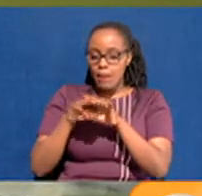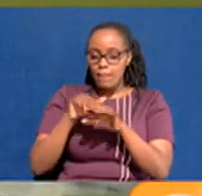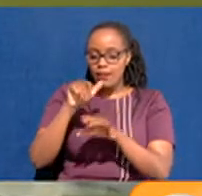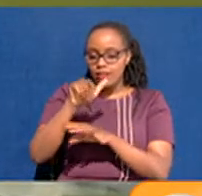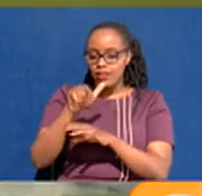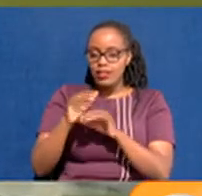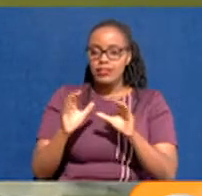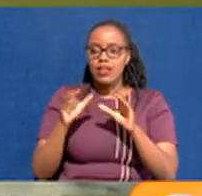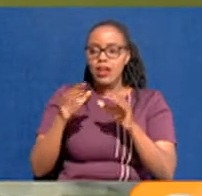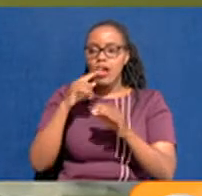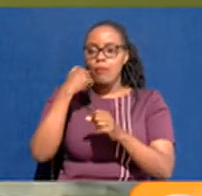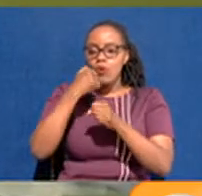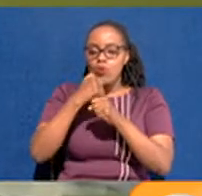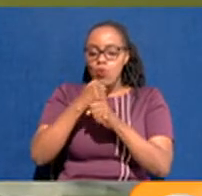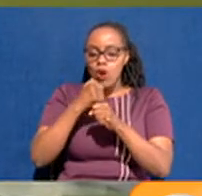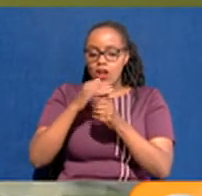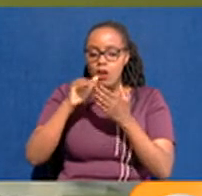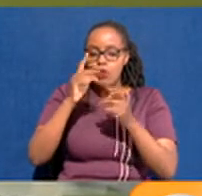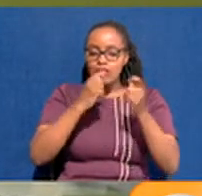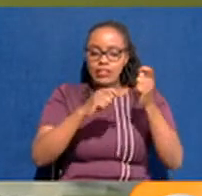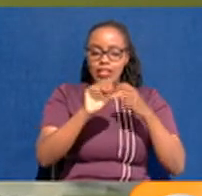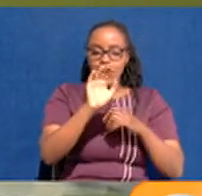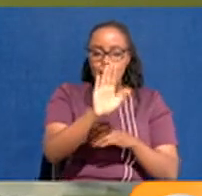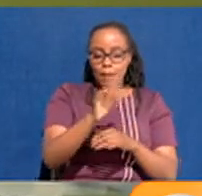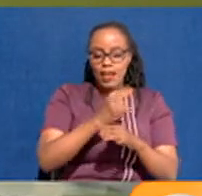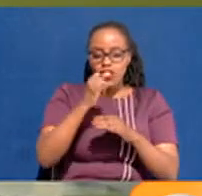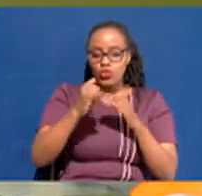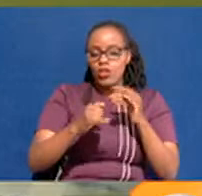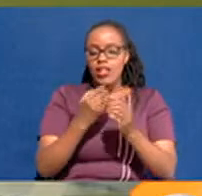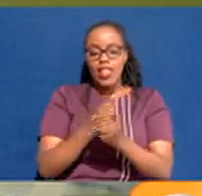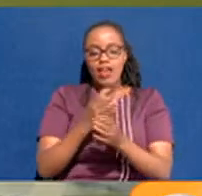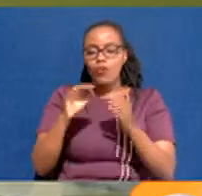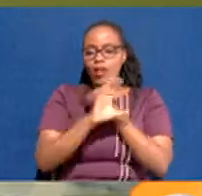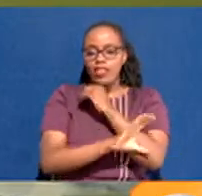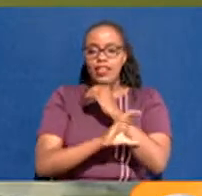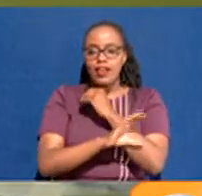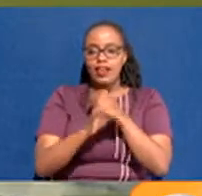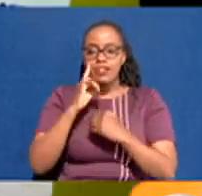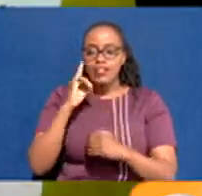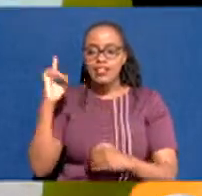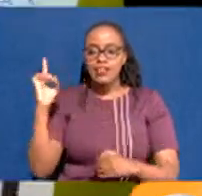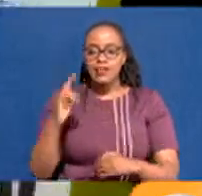hiyo wanaojishughulisha na mauzo ya bima yake kote nchini.